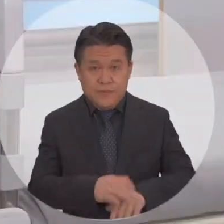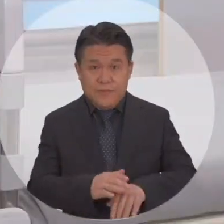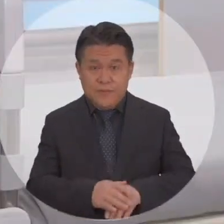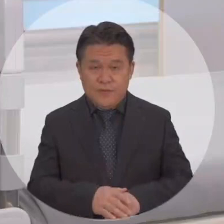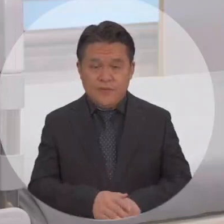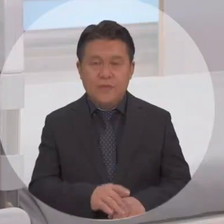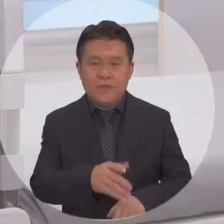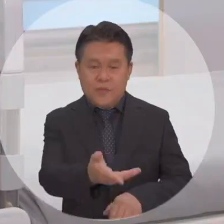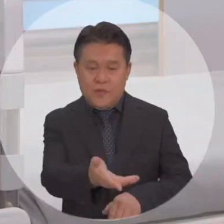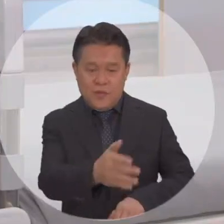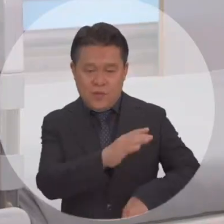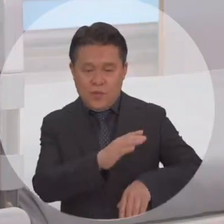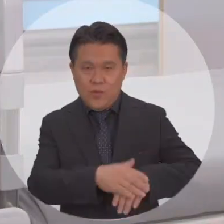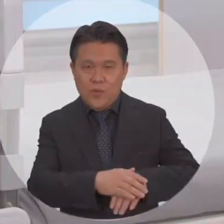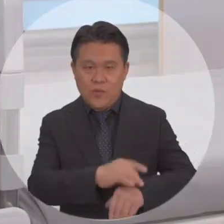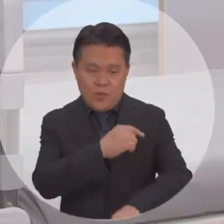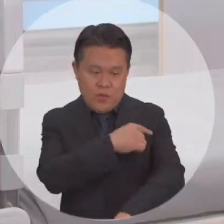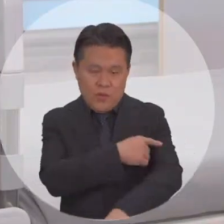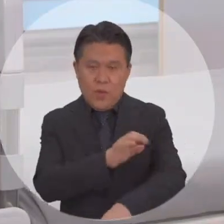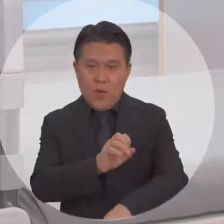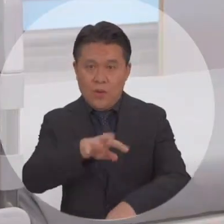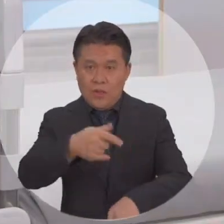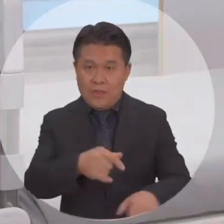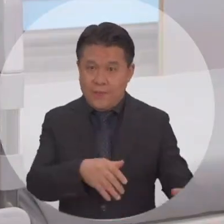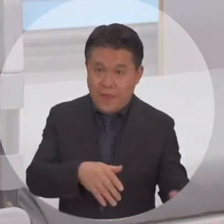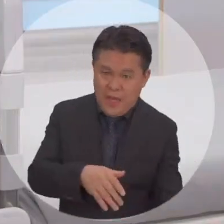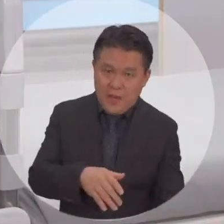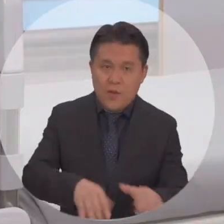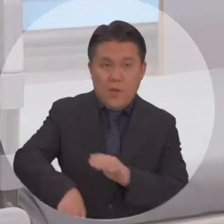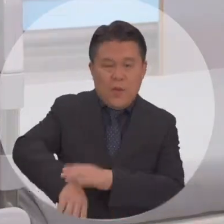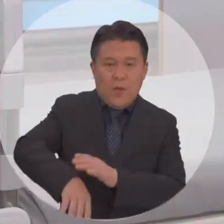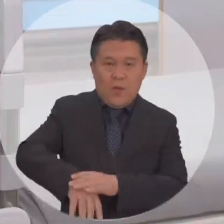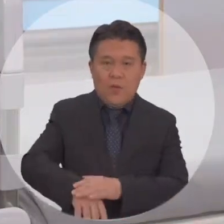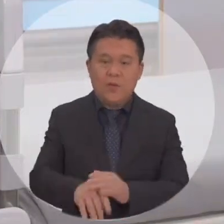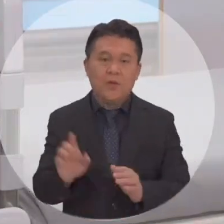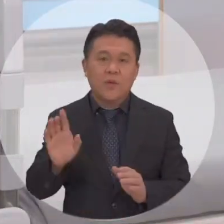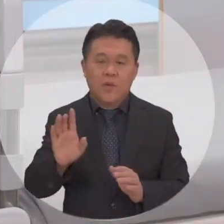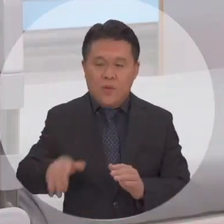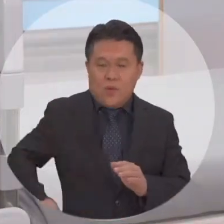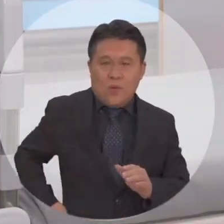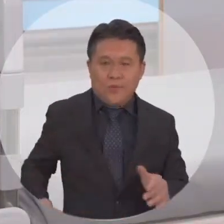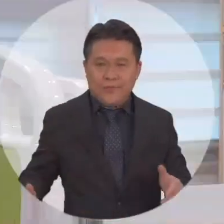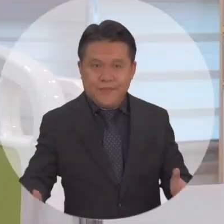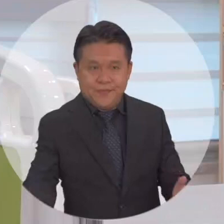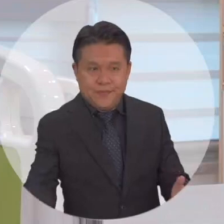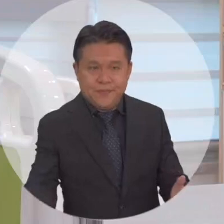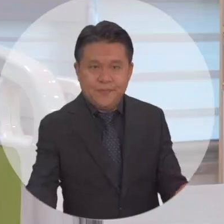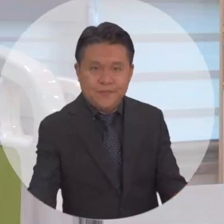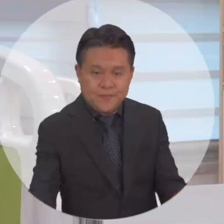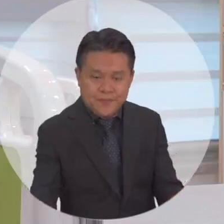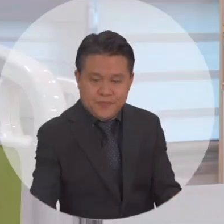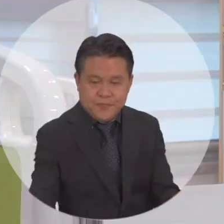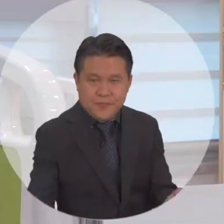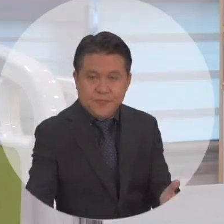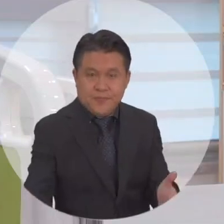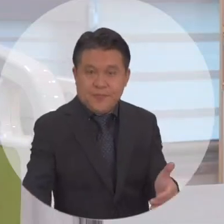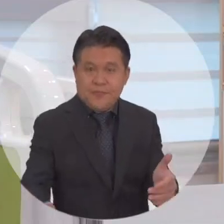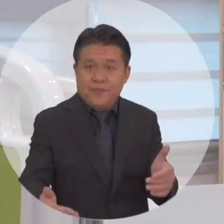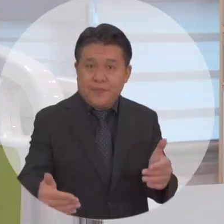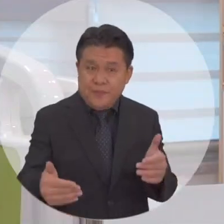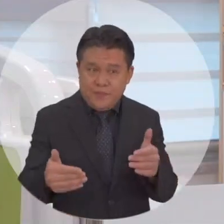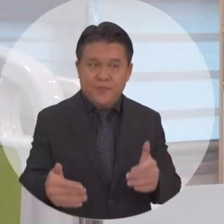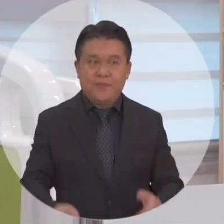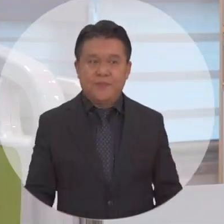요양보호사의 왼손으로 대상자의 왼쪽 허벅지를 지지하고 오른손은 대상자의 오른쪽 허리를 부축하여 천천히